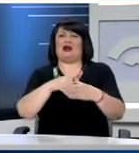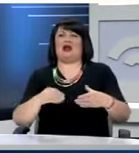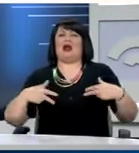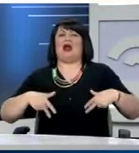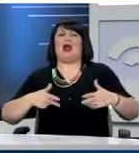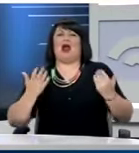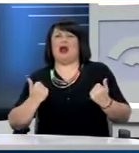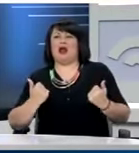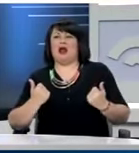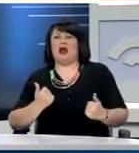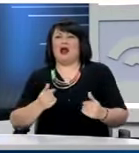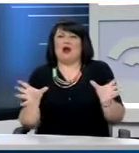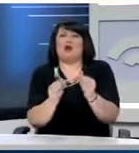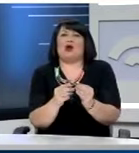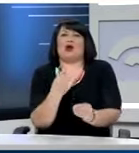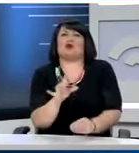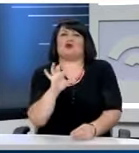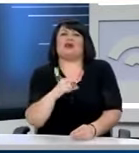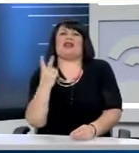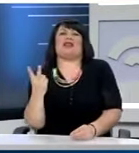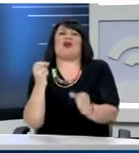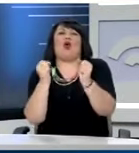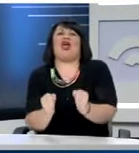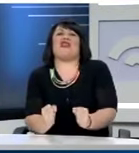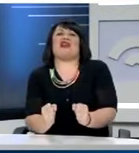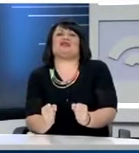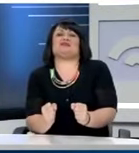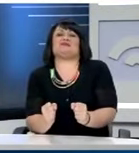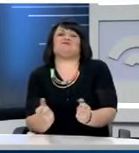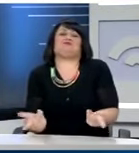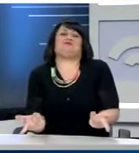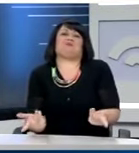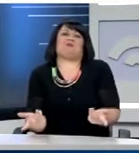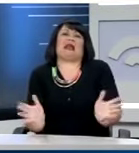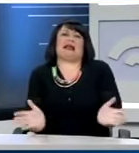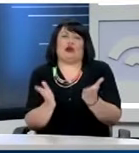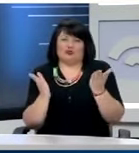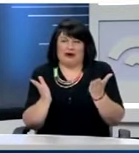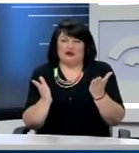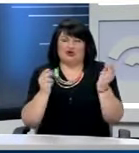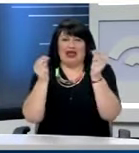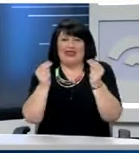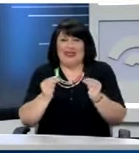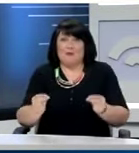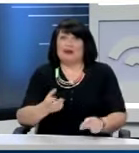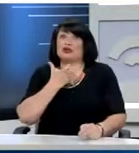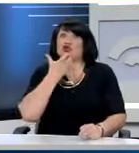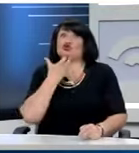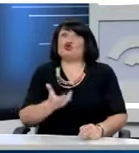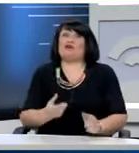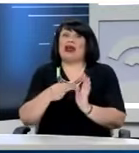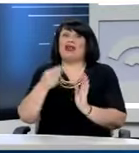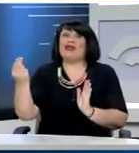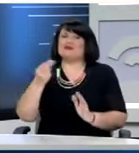στήριζε, 152 έδρες θα είχατε. Εν διάφορη περιπτώσει, επειδή αυτά τα ζητήματα είναι πολύ σοβαρά θεσμικά